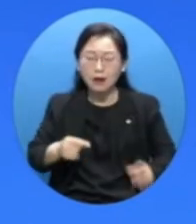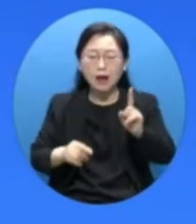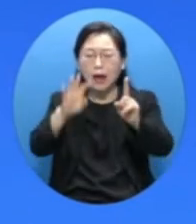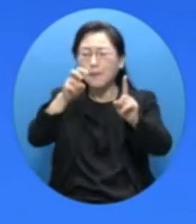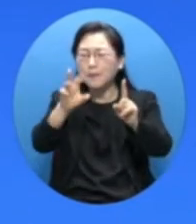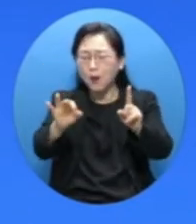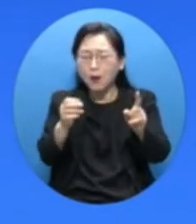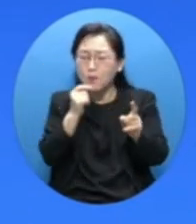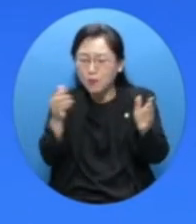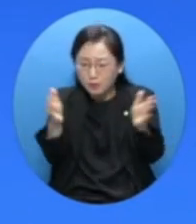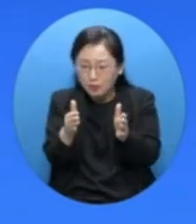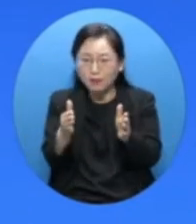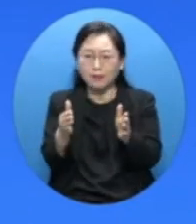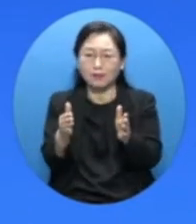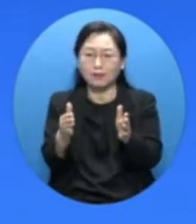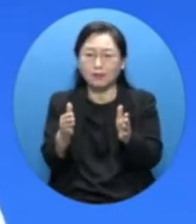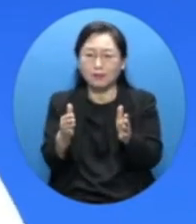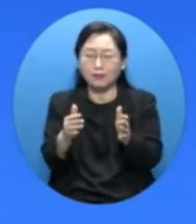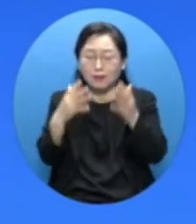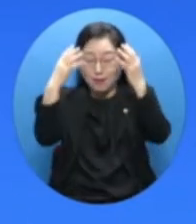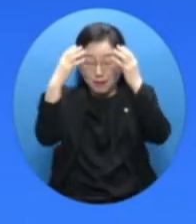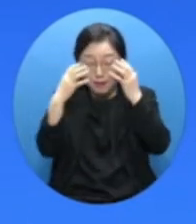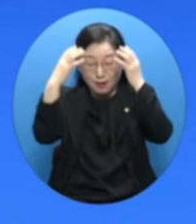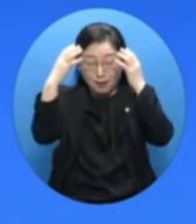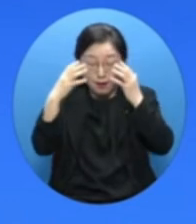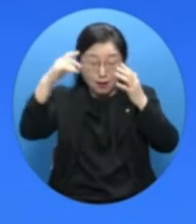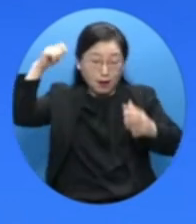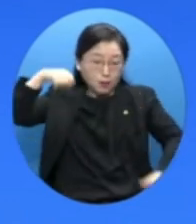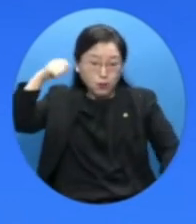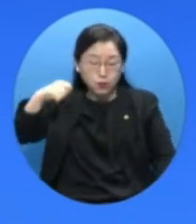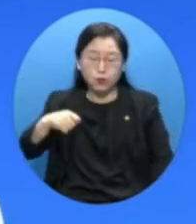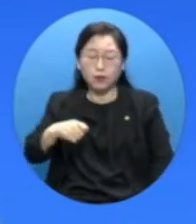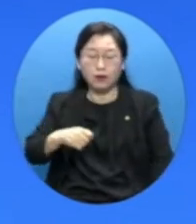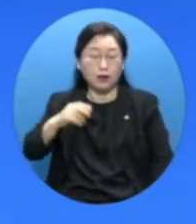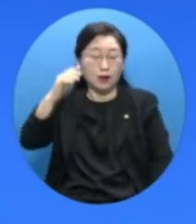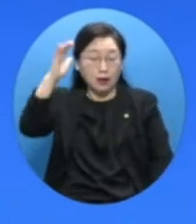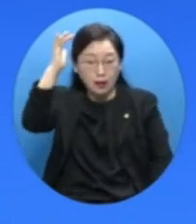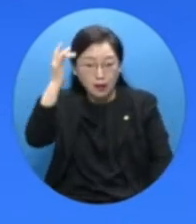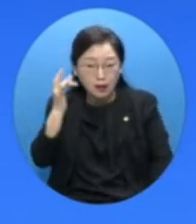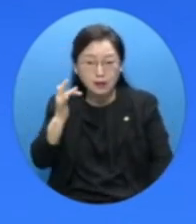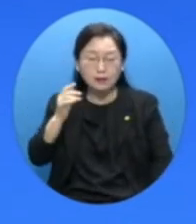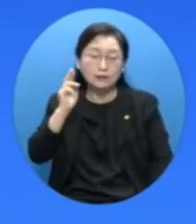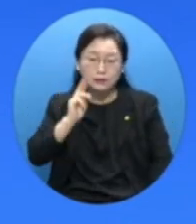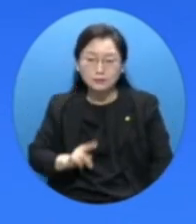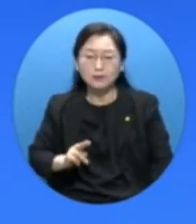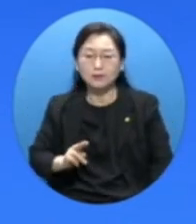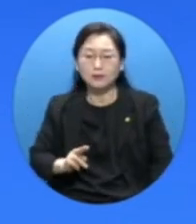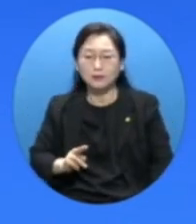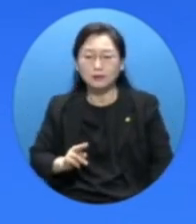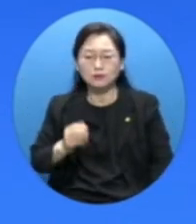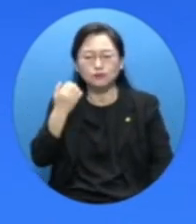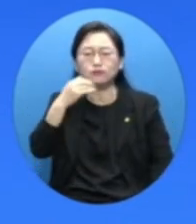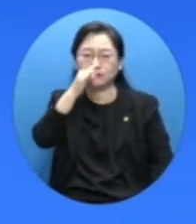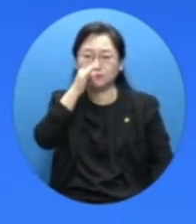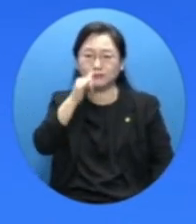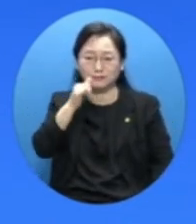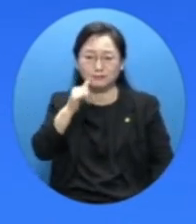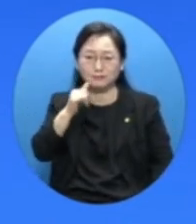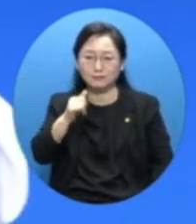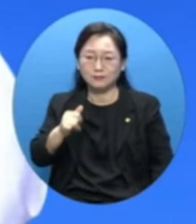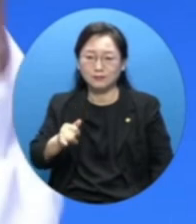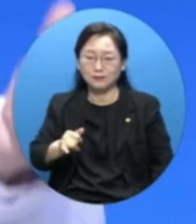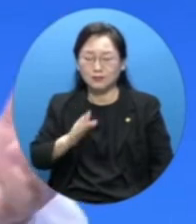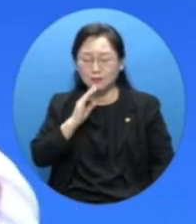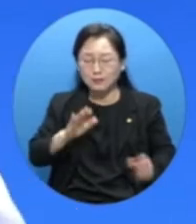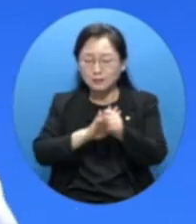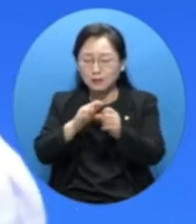방에서 그 더운 여름에 찜통 같은 곳에서 땀을 뻘뻘 흘리며 계시는 성도님이 계십니다. 우리가 그들에게